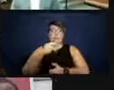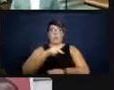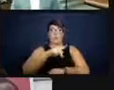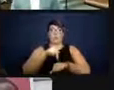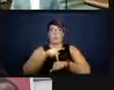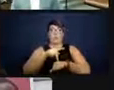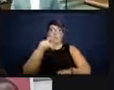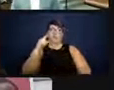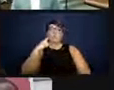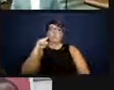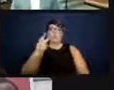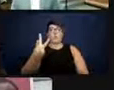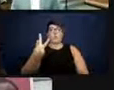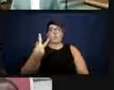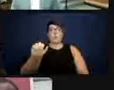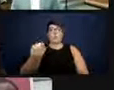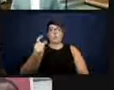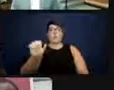وهي